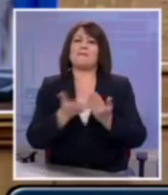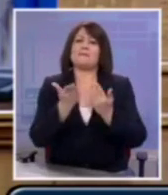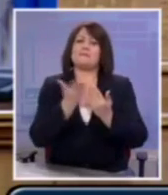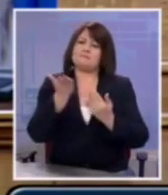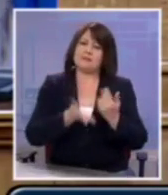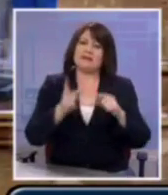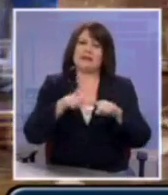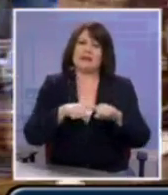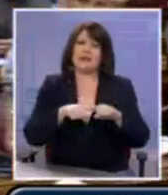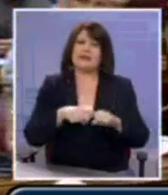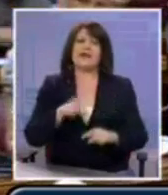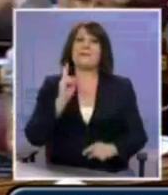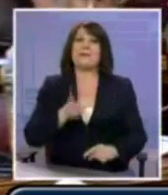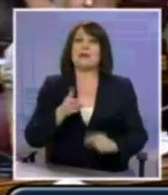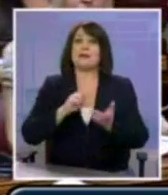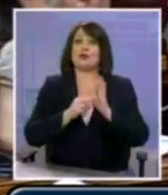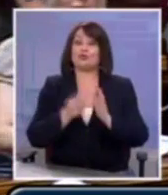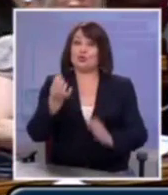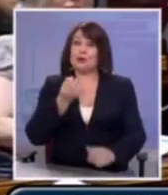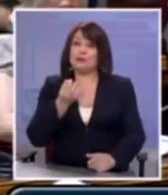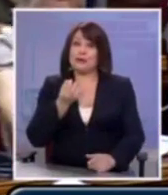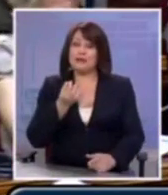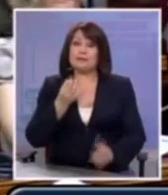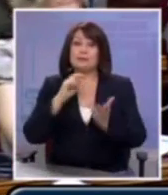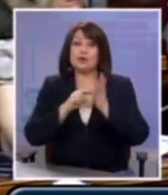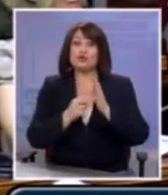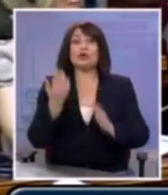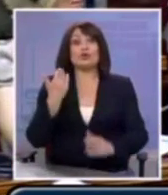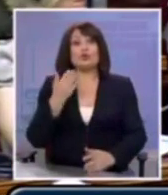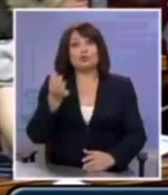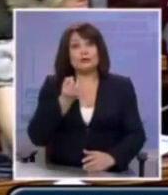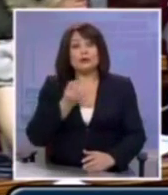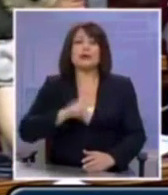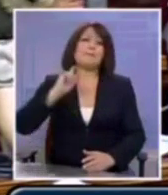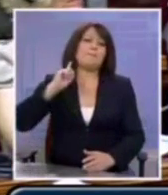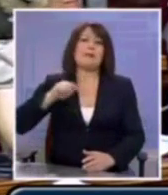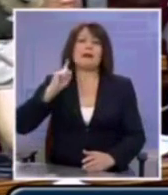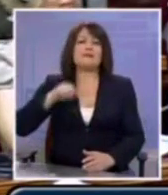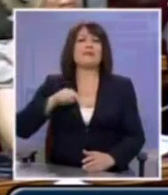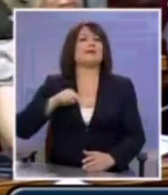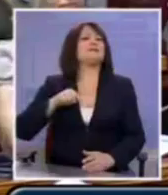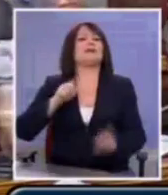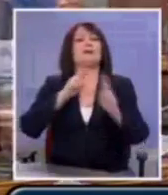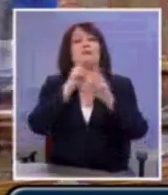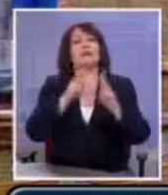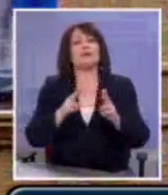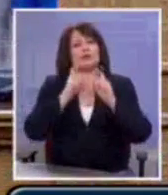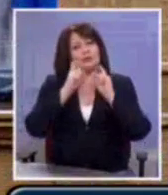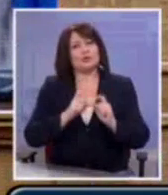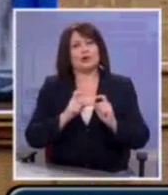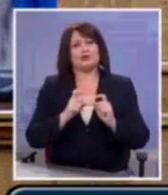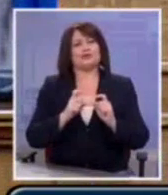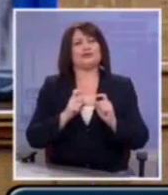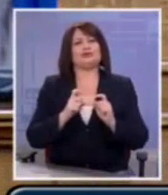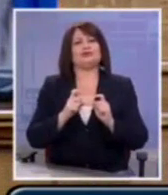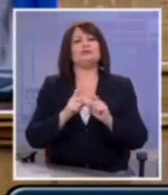επισκεπτόμενος στη χώρα μας, είχε κρούσει τον κόδωνα του κινδύνου για την παραβίαση των διεθνών υποχρεώσεων